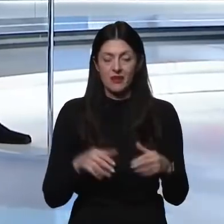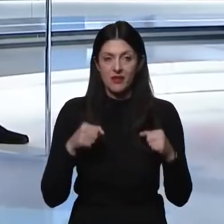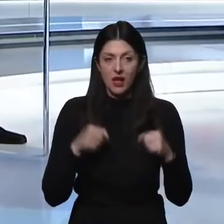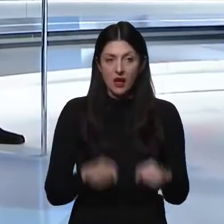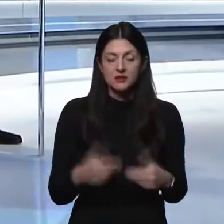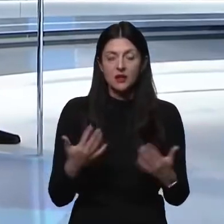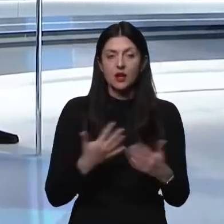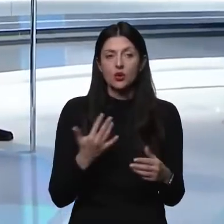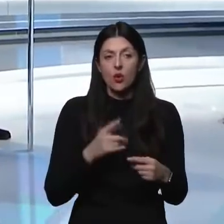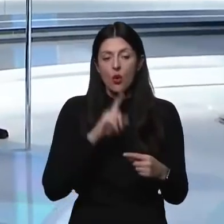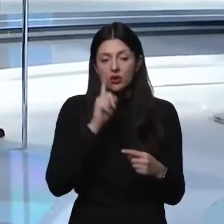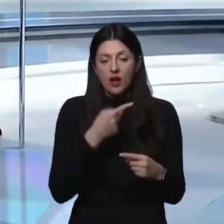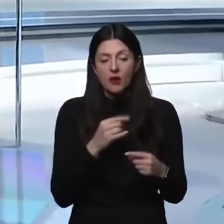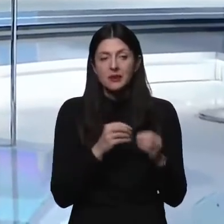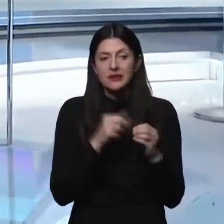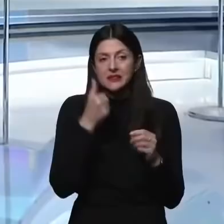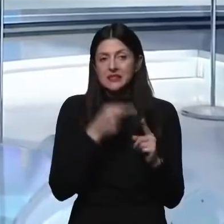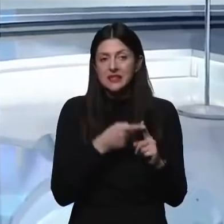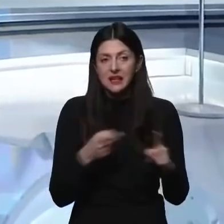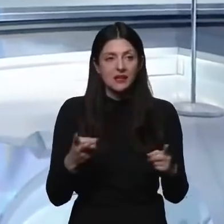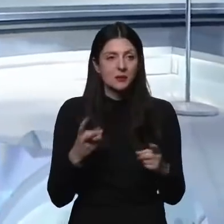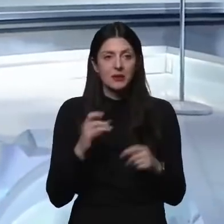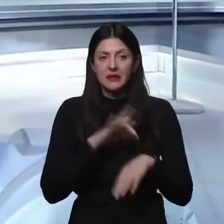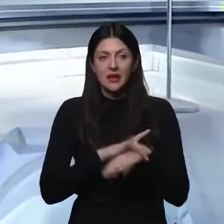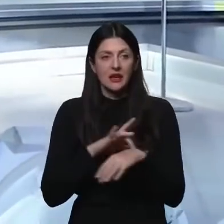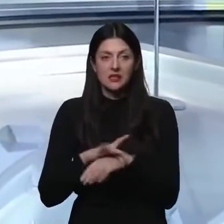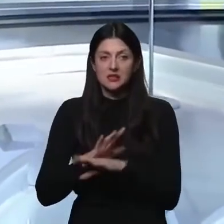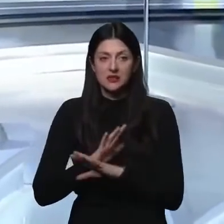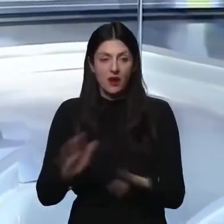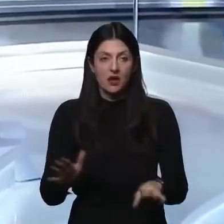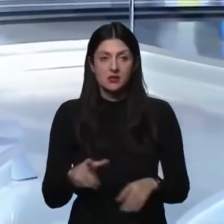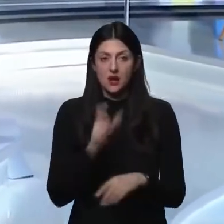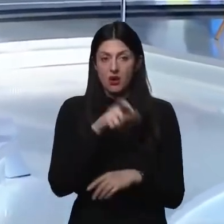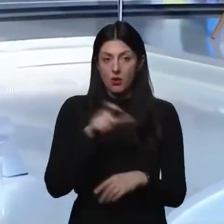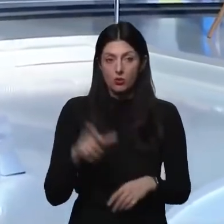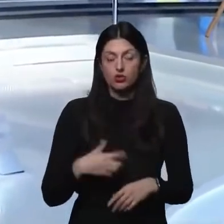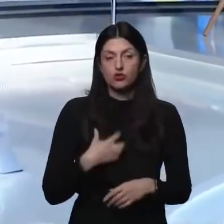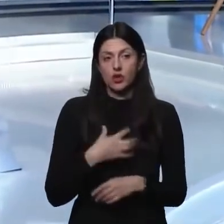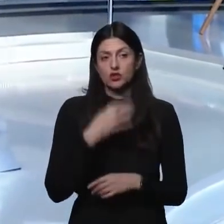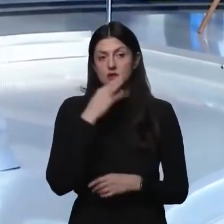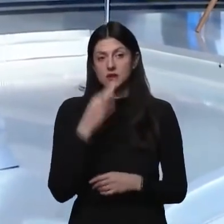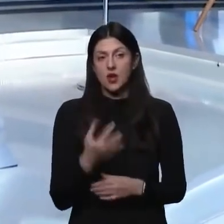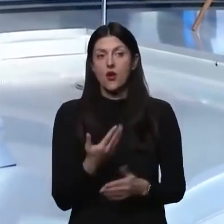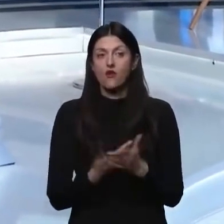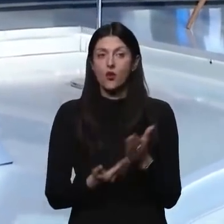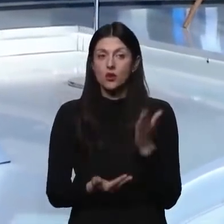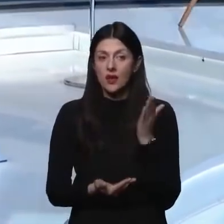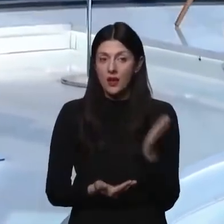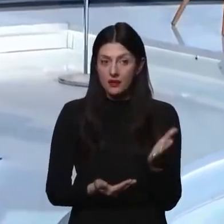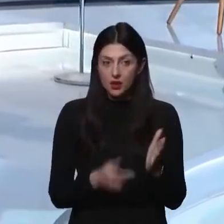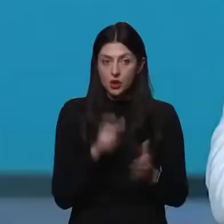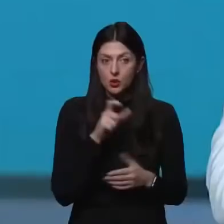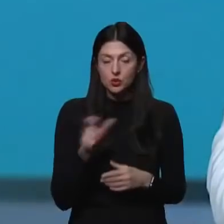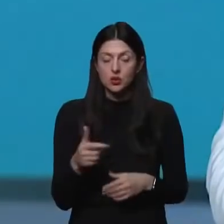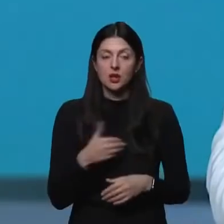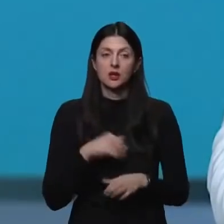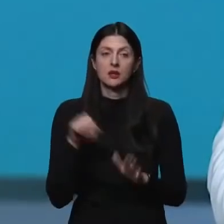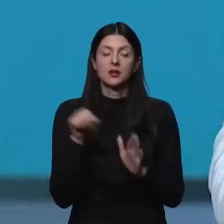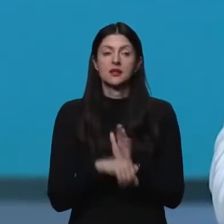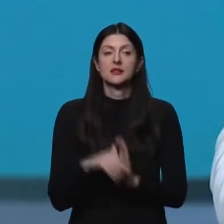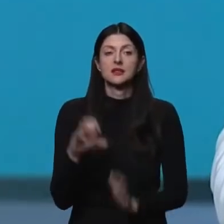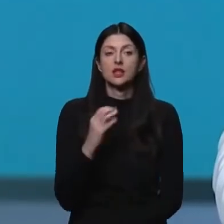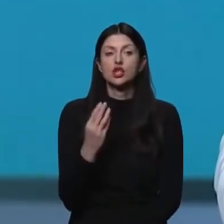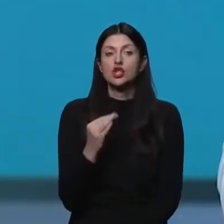годами и десятилетиями, обществу сегодня очень важно сказать, вот эти люди хотели убить Сергея Шефира, потому